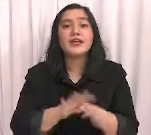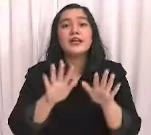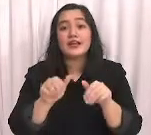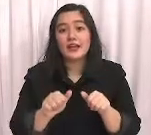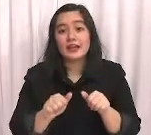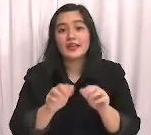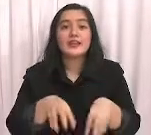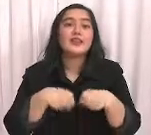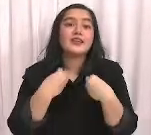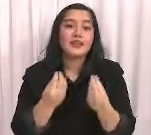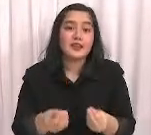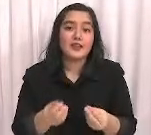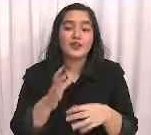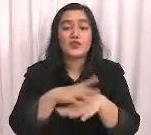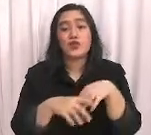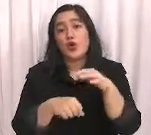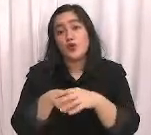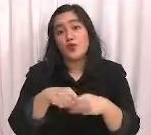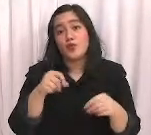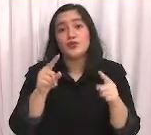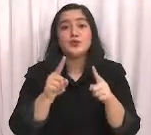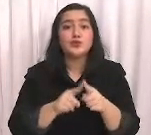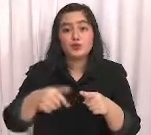words ganito po yan. All right?